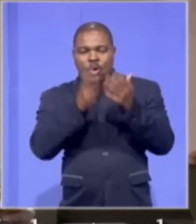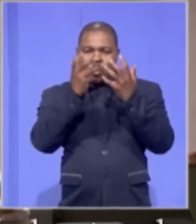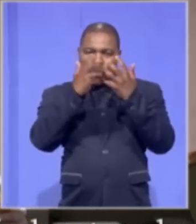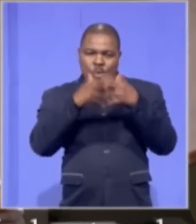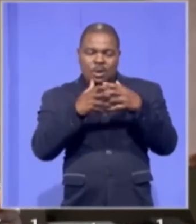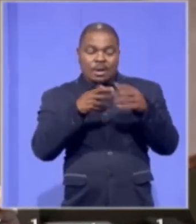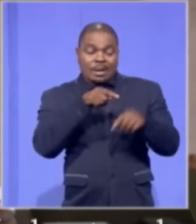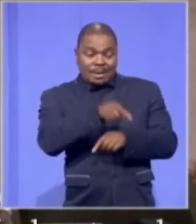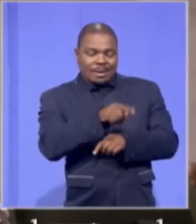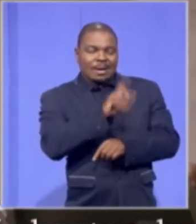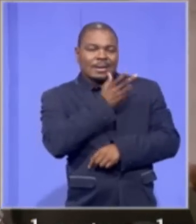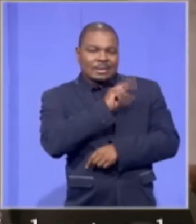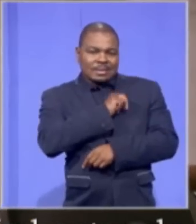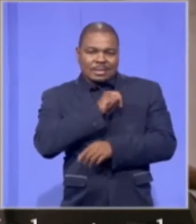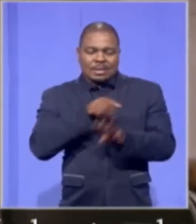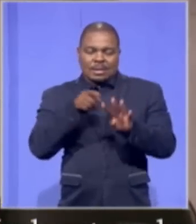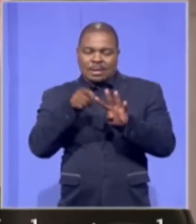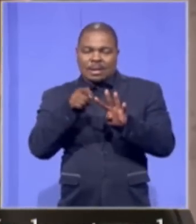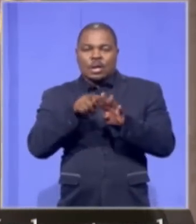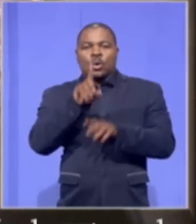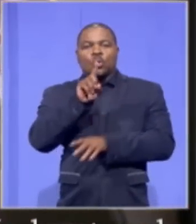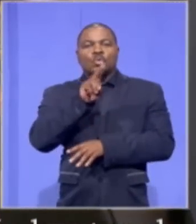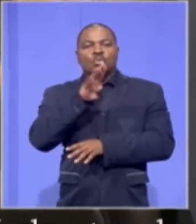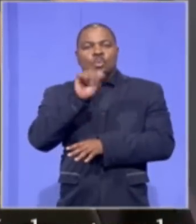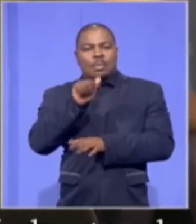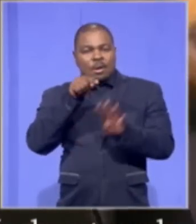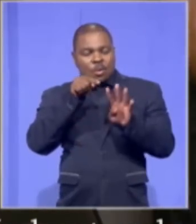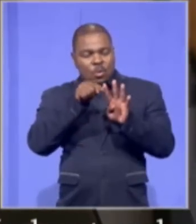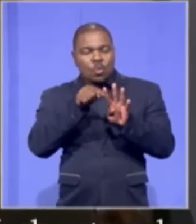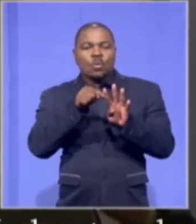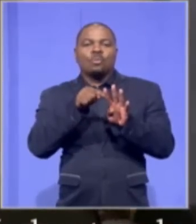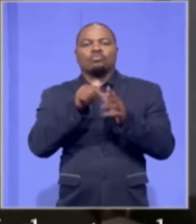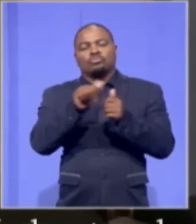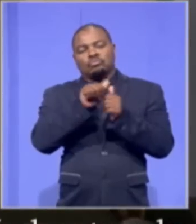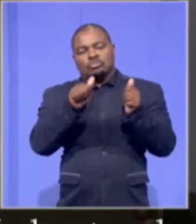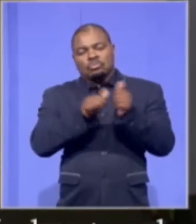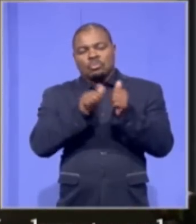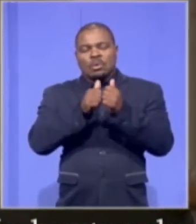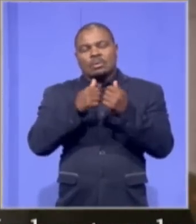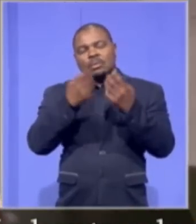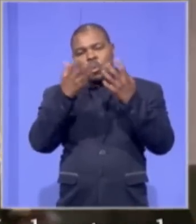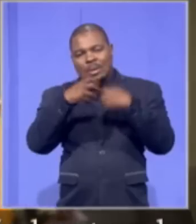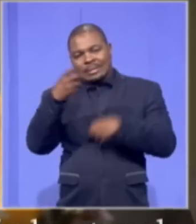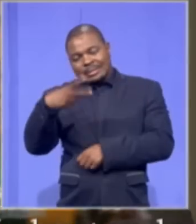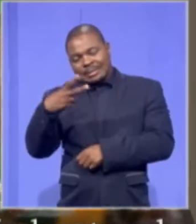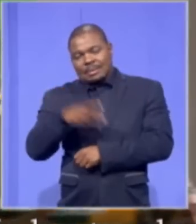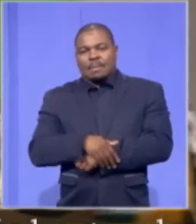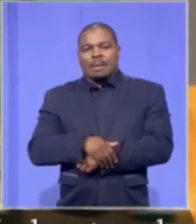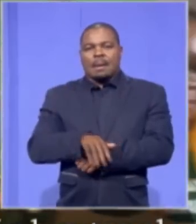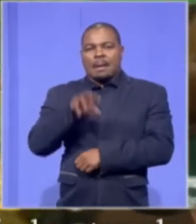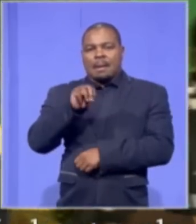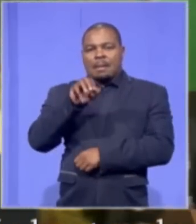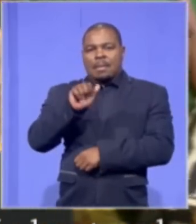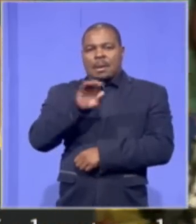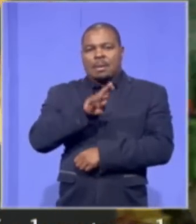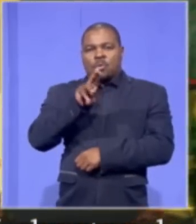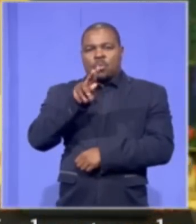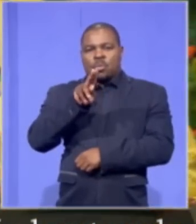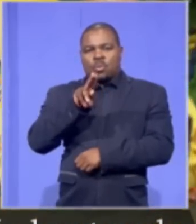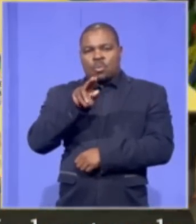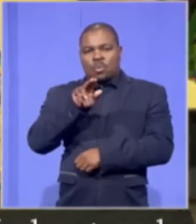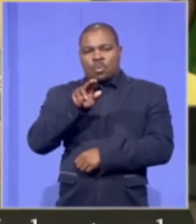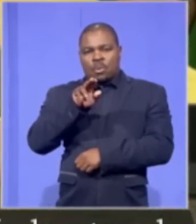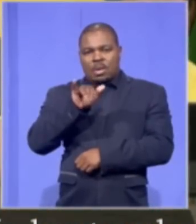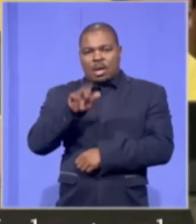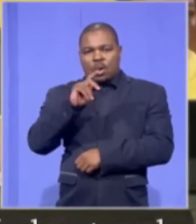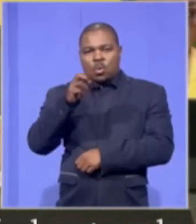ka KZN mola Seboniso Duma e tla ba motlatša morulaganyi wa bobedi. Mike Mabuyakhulu ke